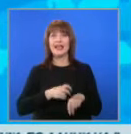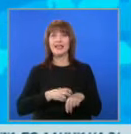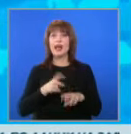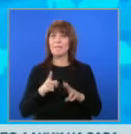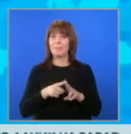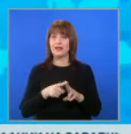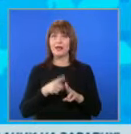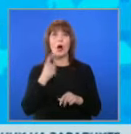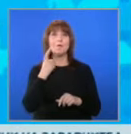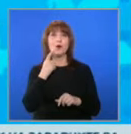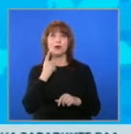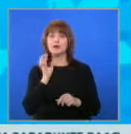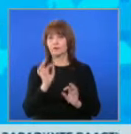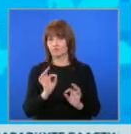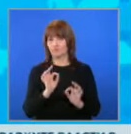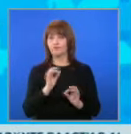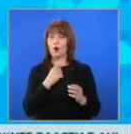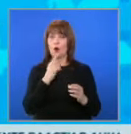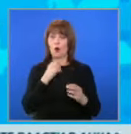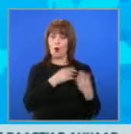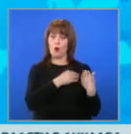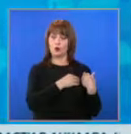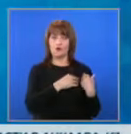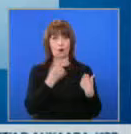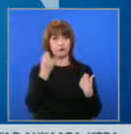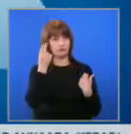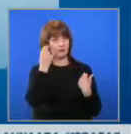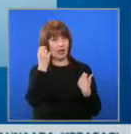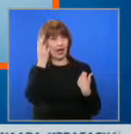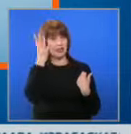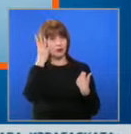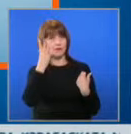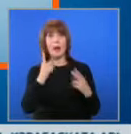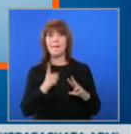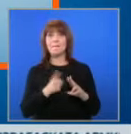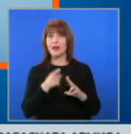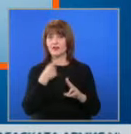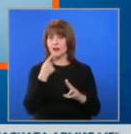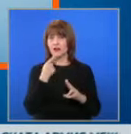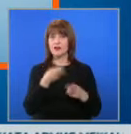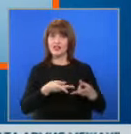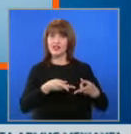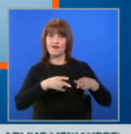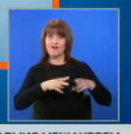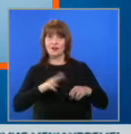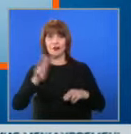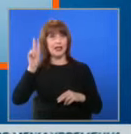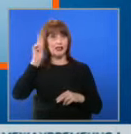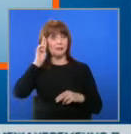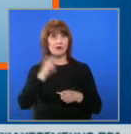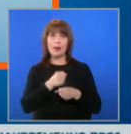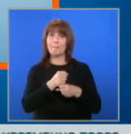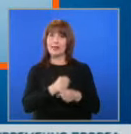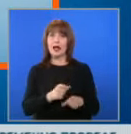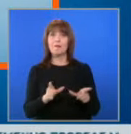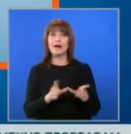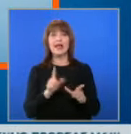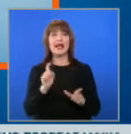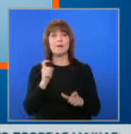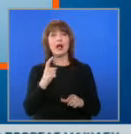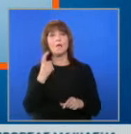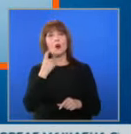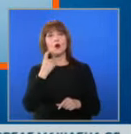Певски, Борисов е постъпил отговорно и разумно. Певски казва, че свръщането на изпълнения мандат Мария